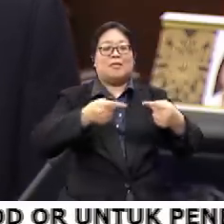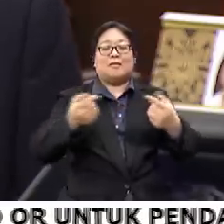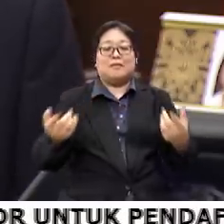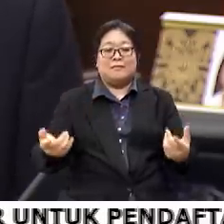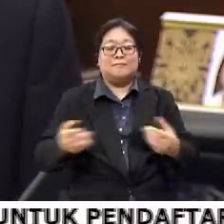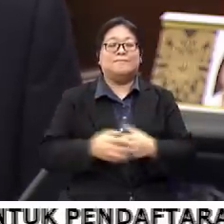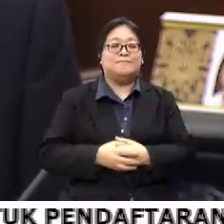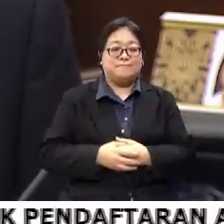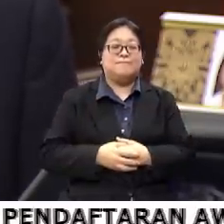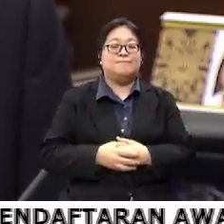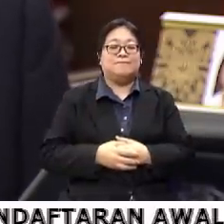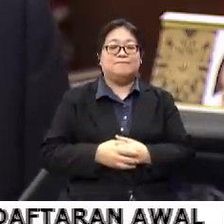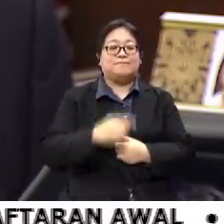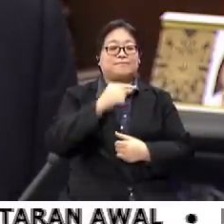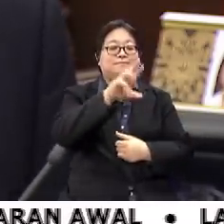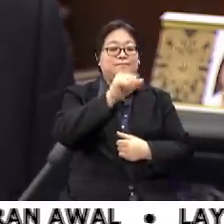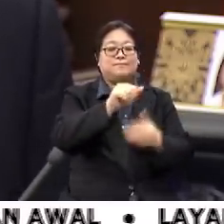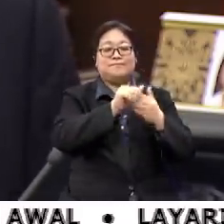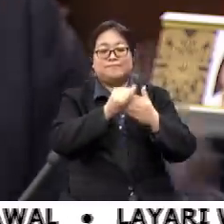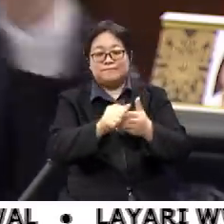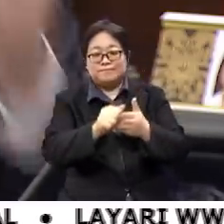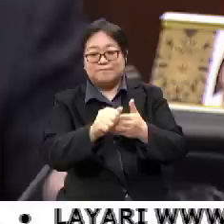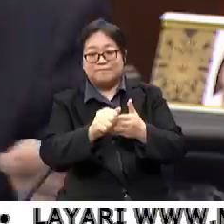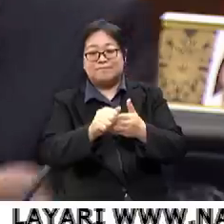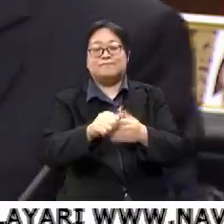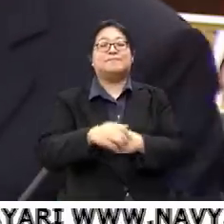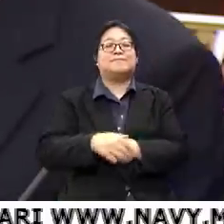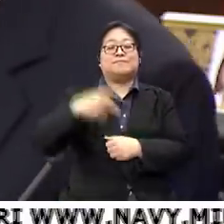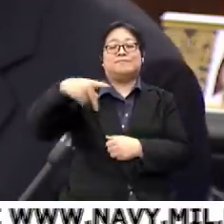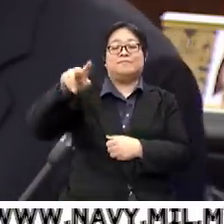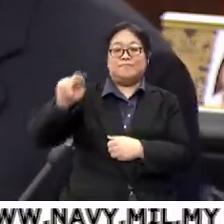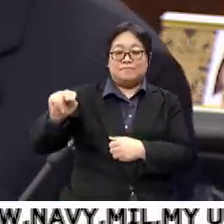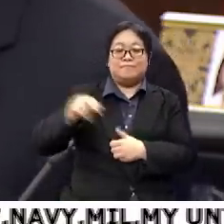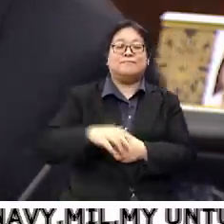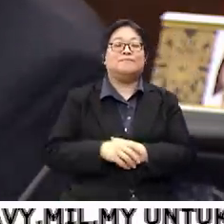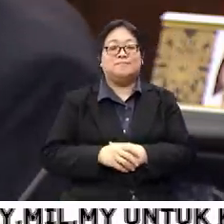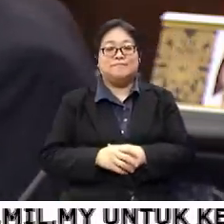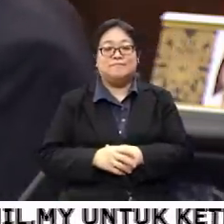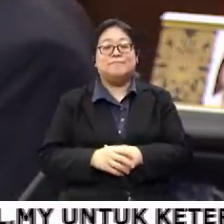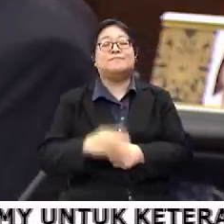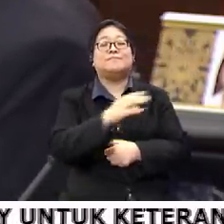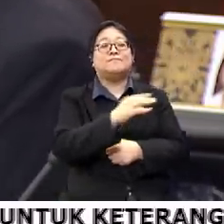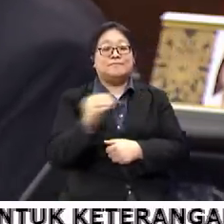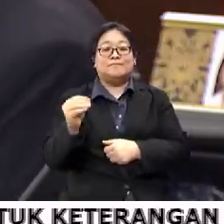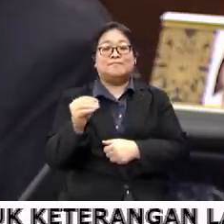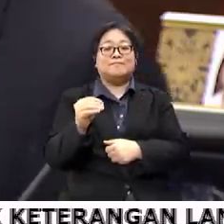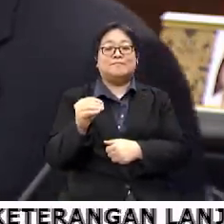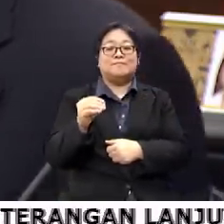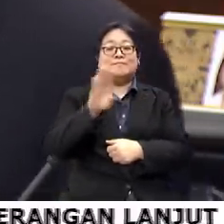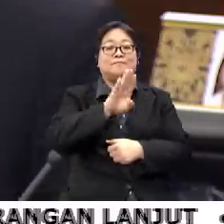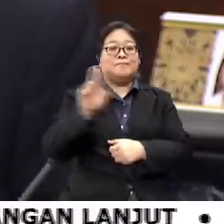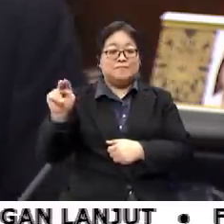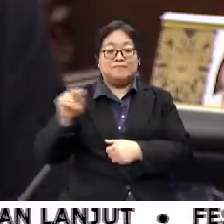berlaku pergeseran di antara GRS pimpinan, Perikatan Nasional dan juga Barisan